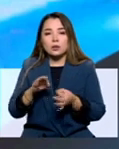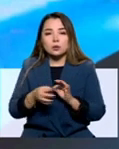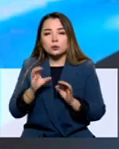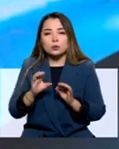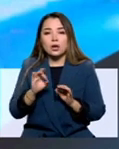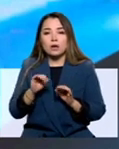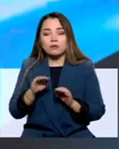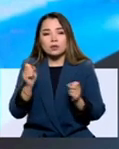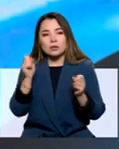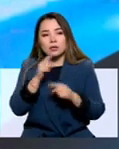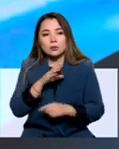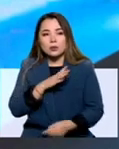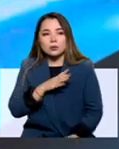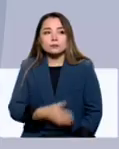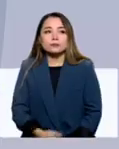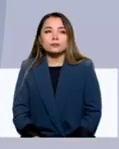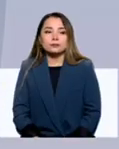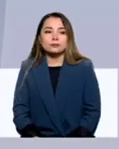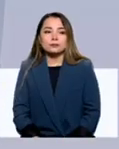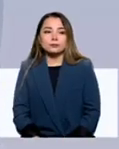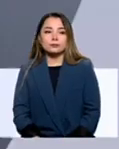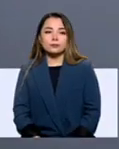Сұлтан Раевтен сұрап білдік.